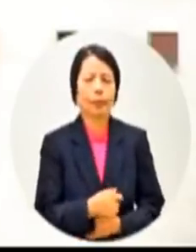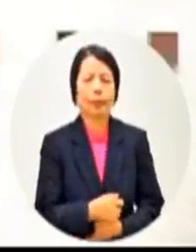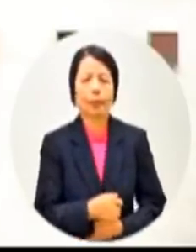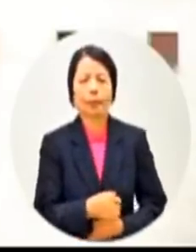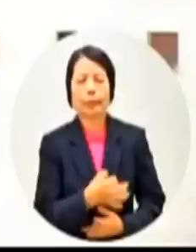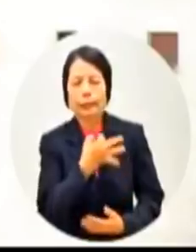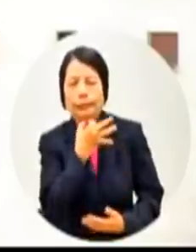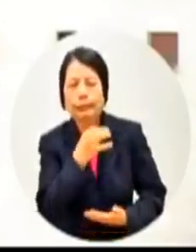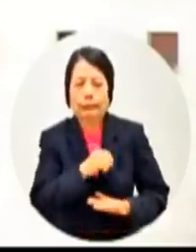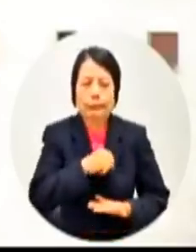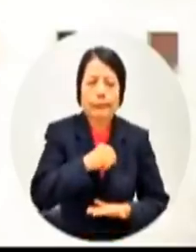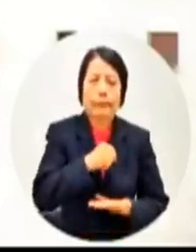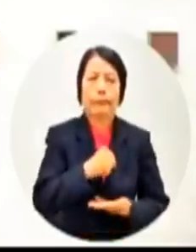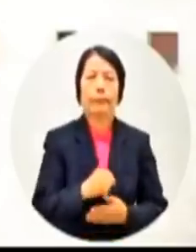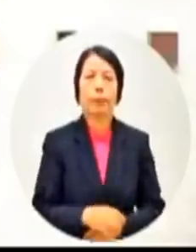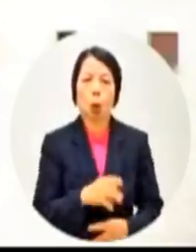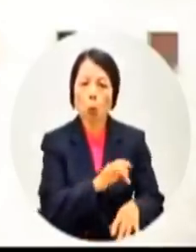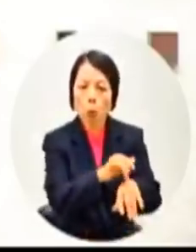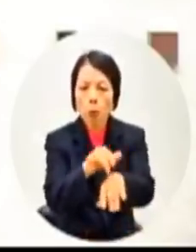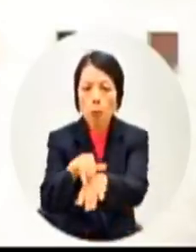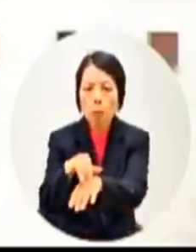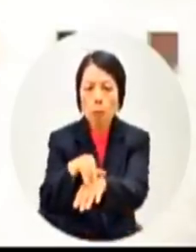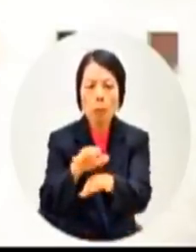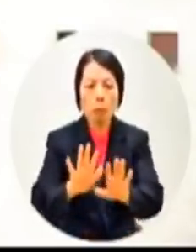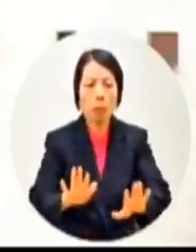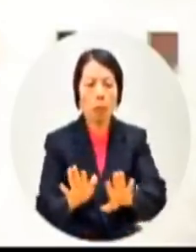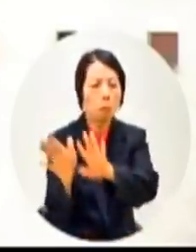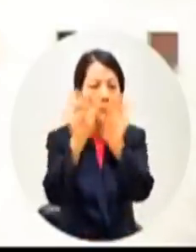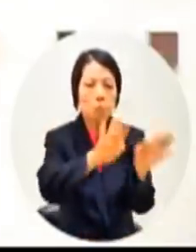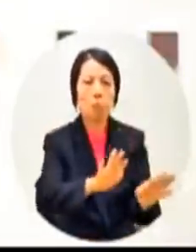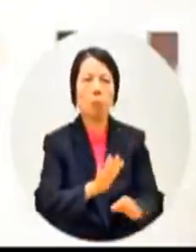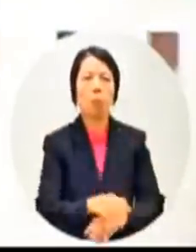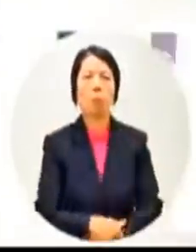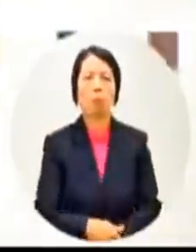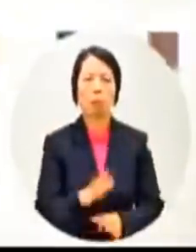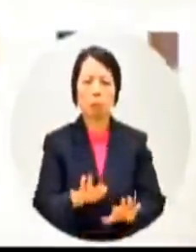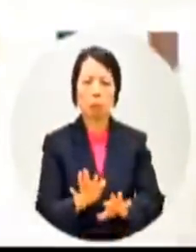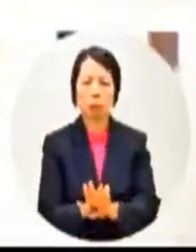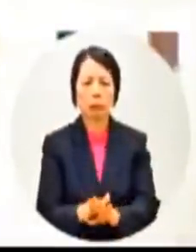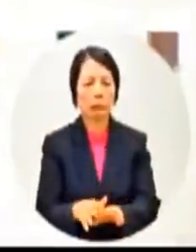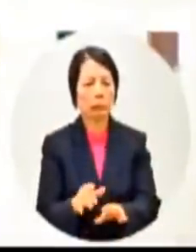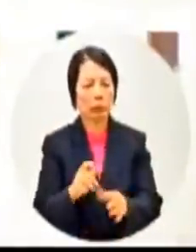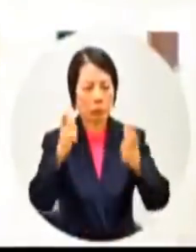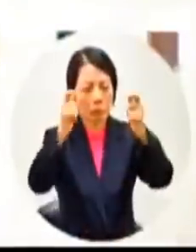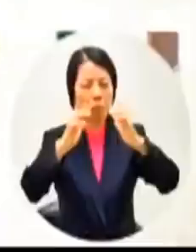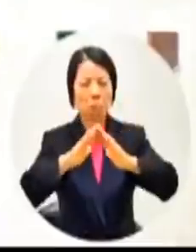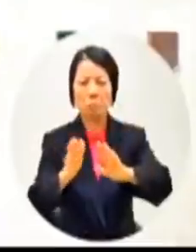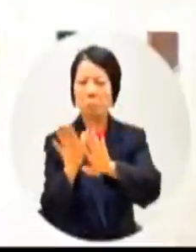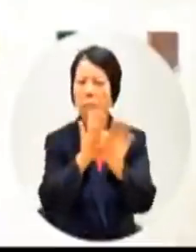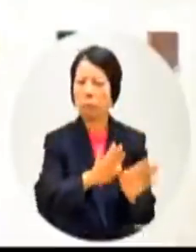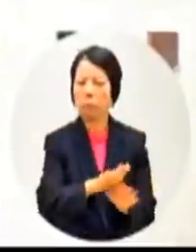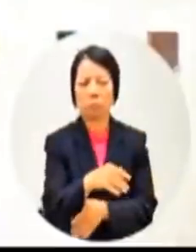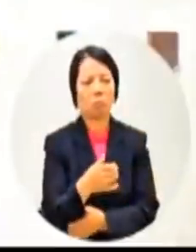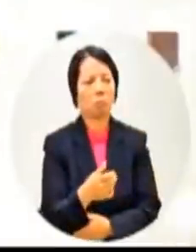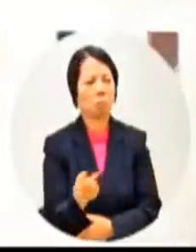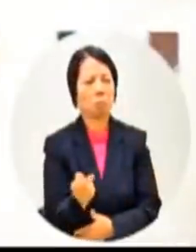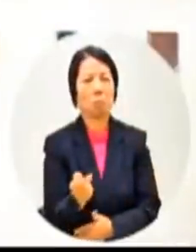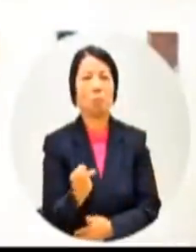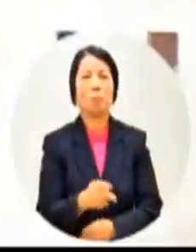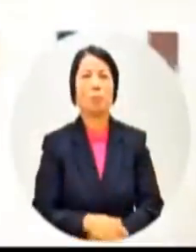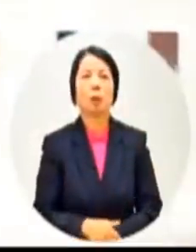前的高雄现况的确是不好，我想各位议员女士先生，你们的肩膀上责任压力也一样很巨